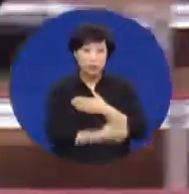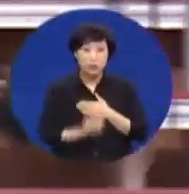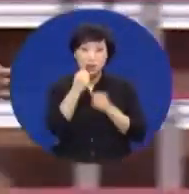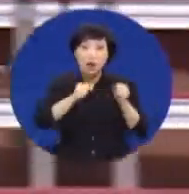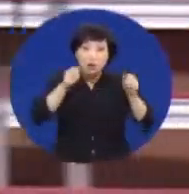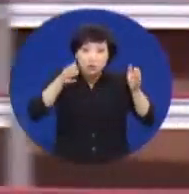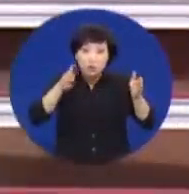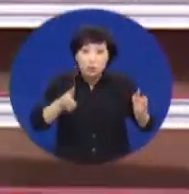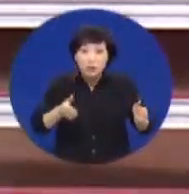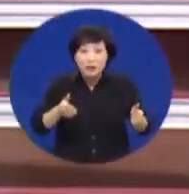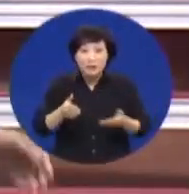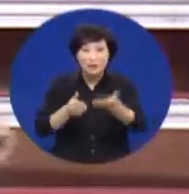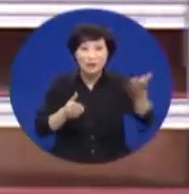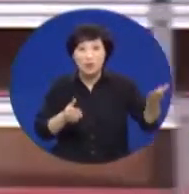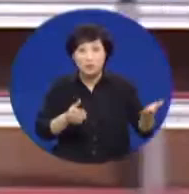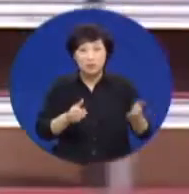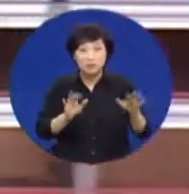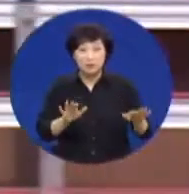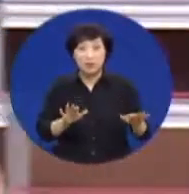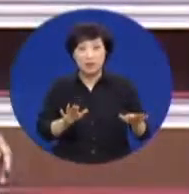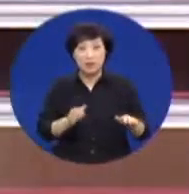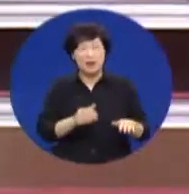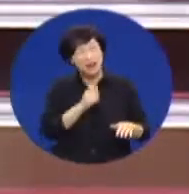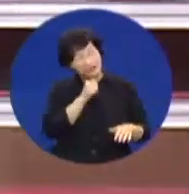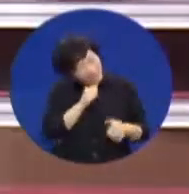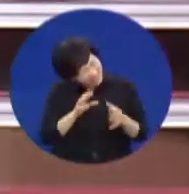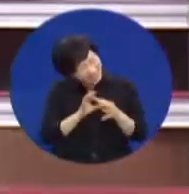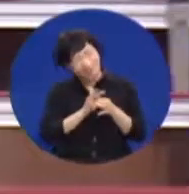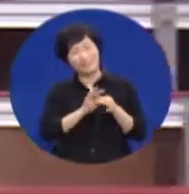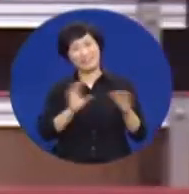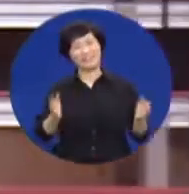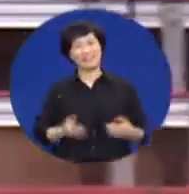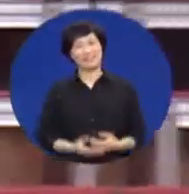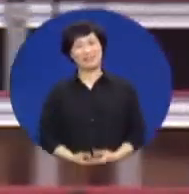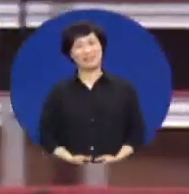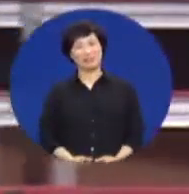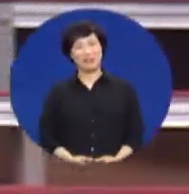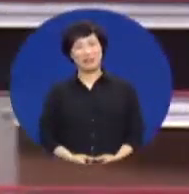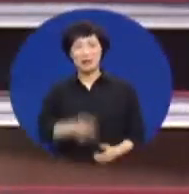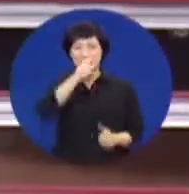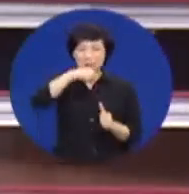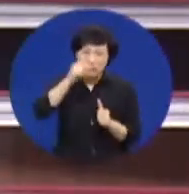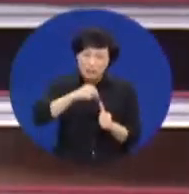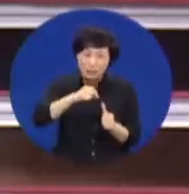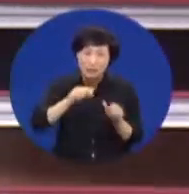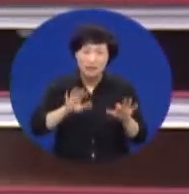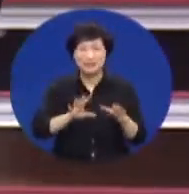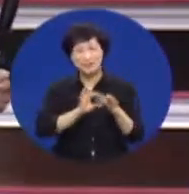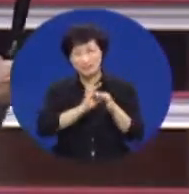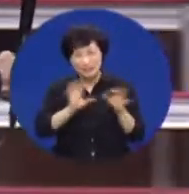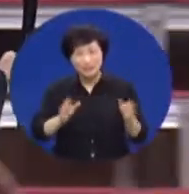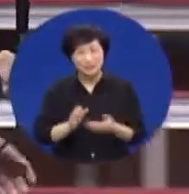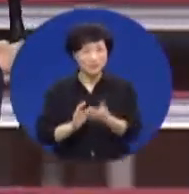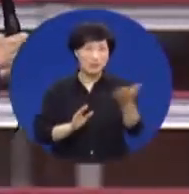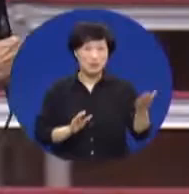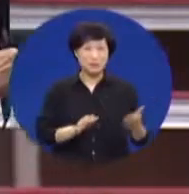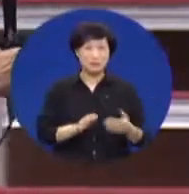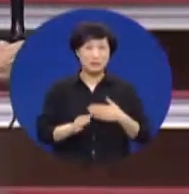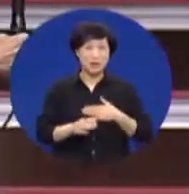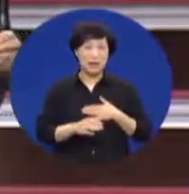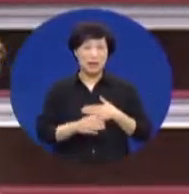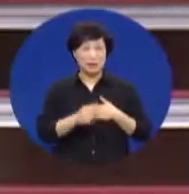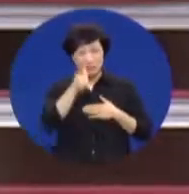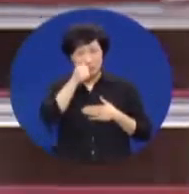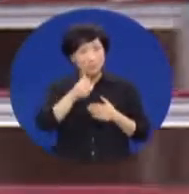있는 동안 까짓거 가난하면 어때요? 멸시받으면 어때요?